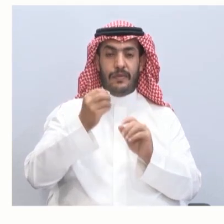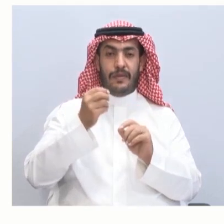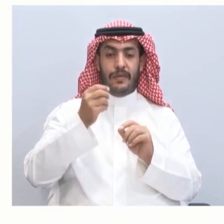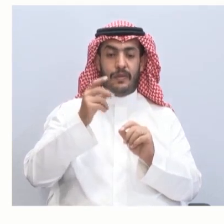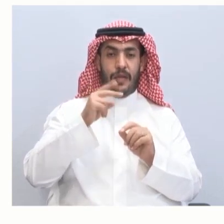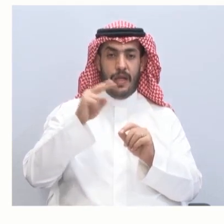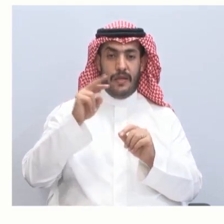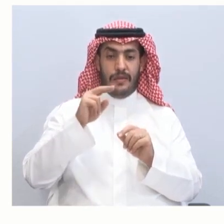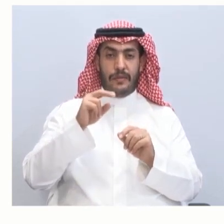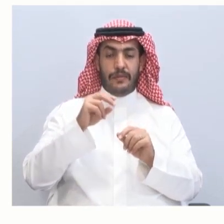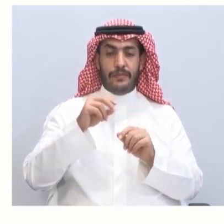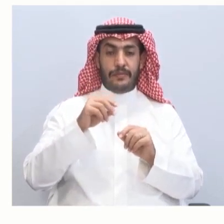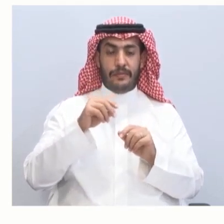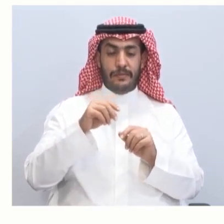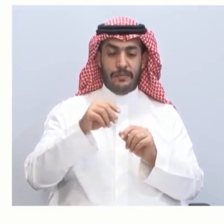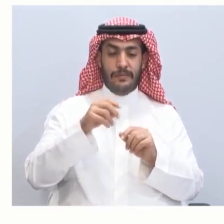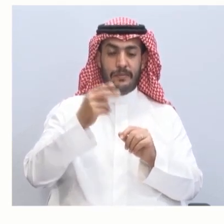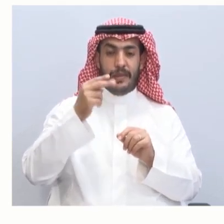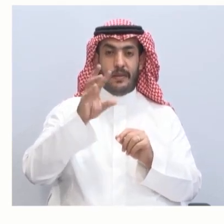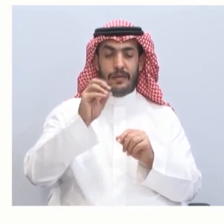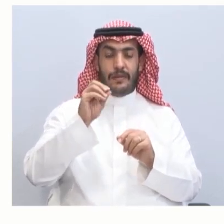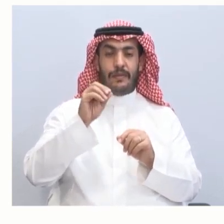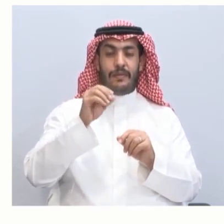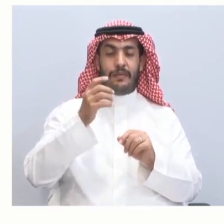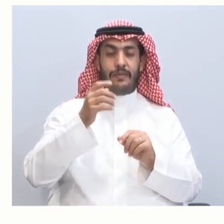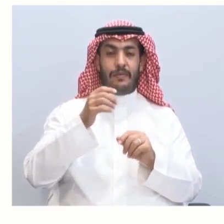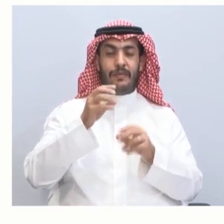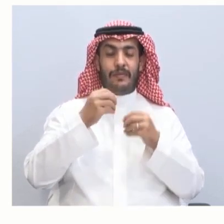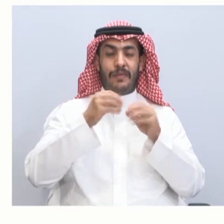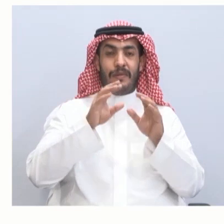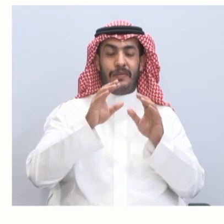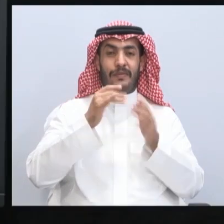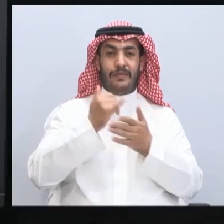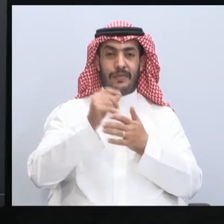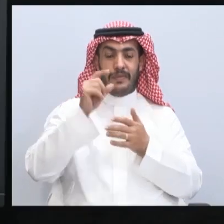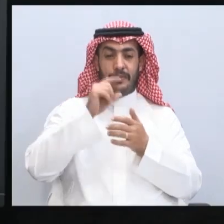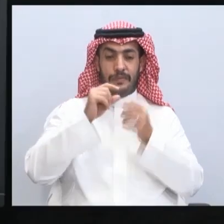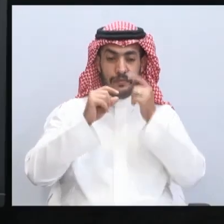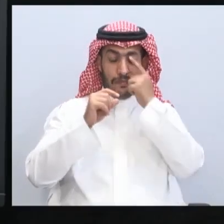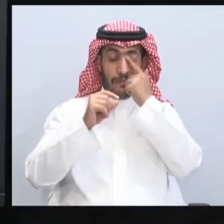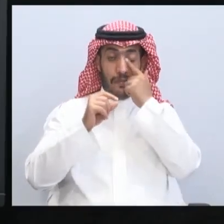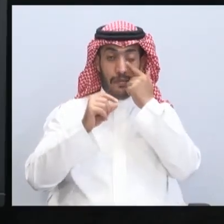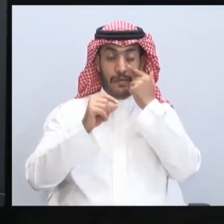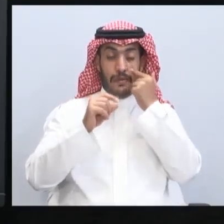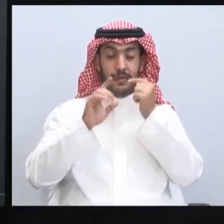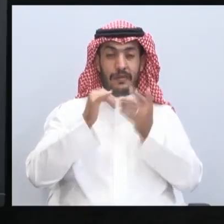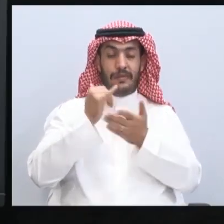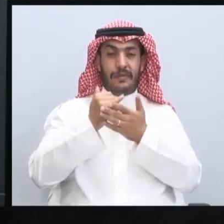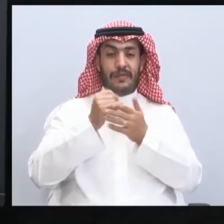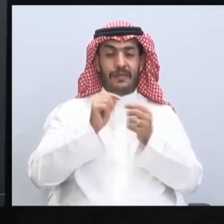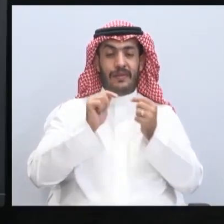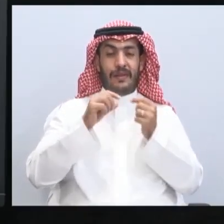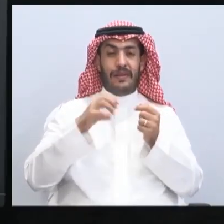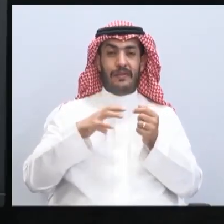فيصل كما ذكرنا ان الامام عبد الله بن فيصل تم مبايعته بيعه شرعيه ولكن نازعه في الحكم